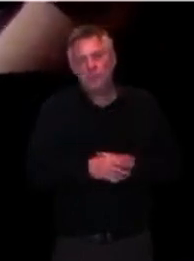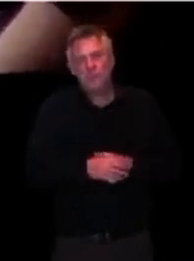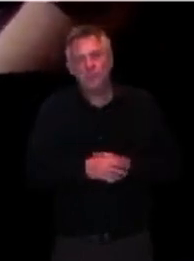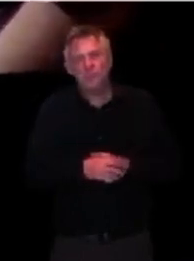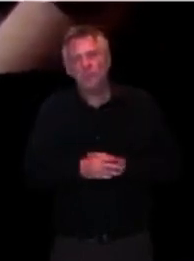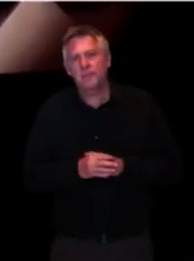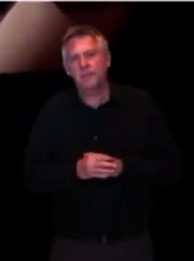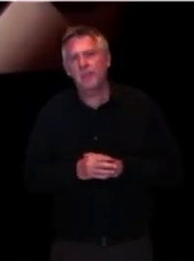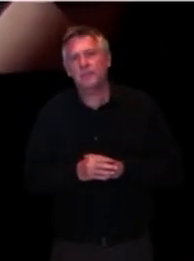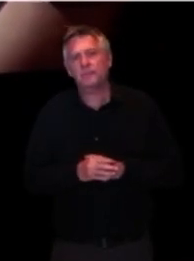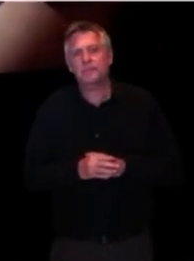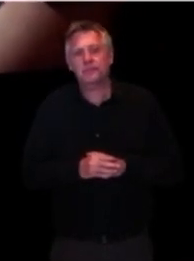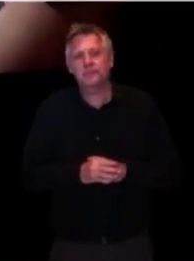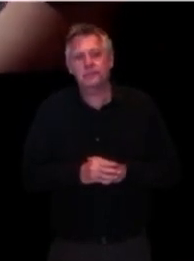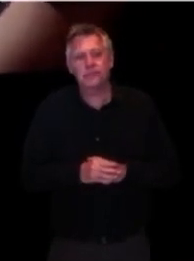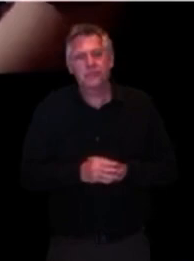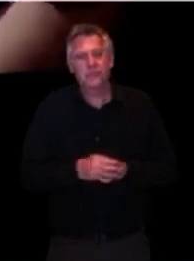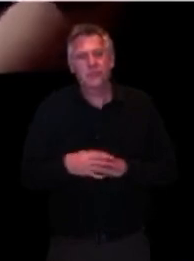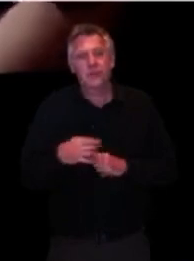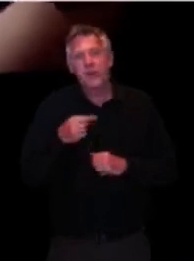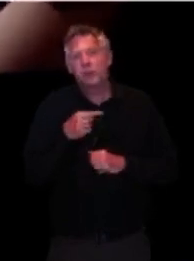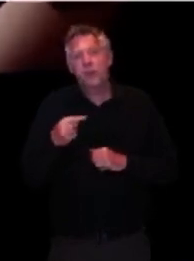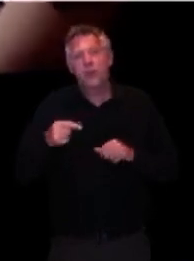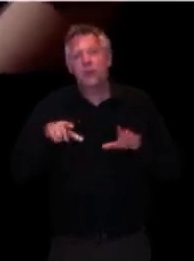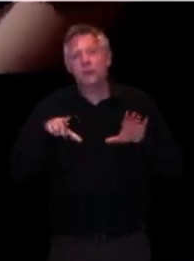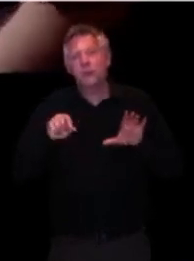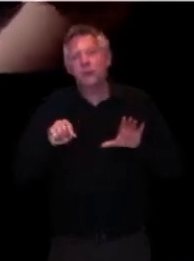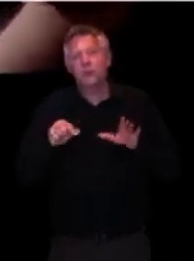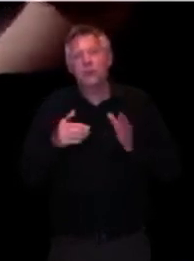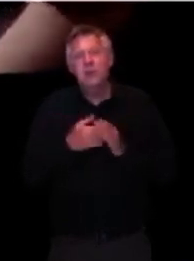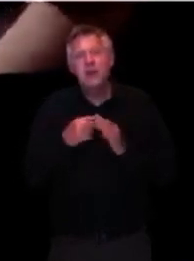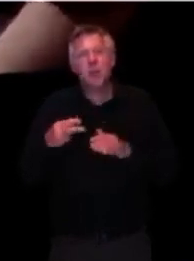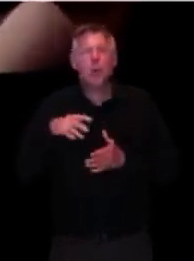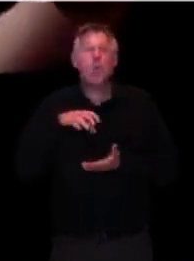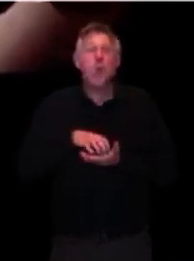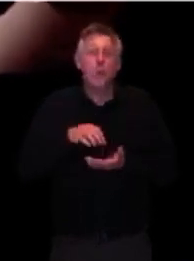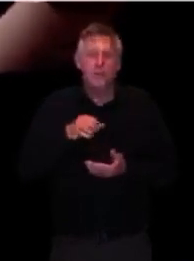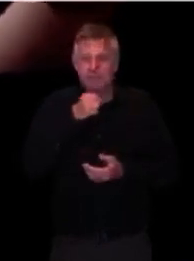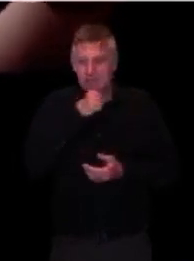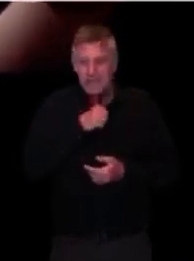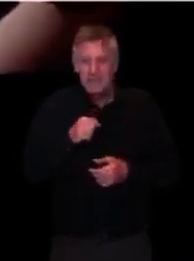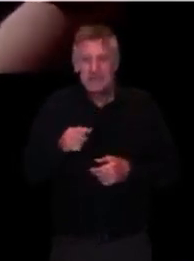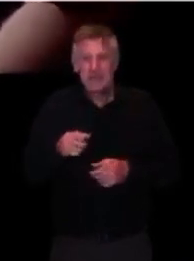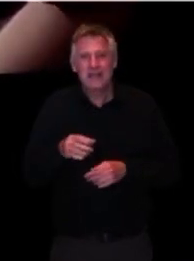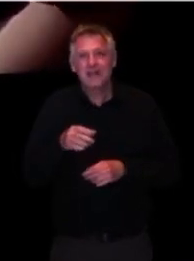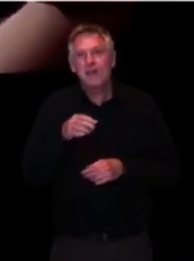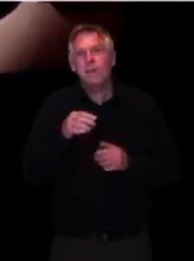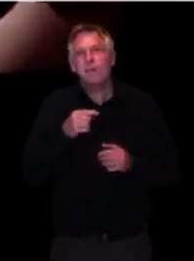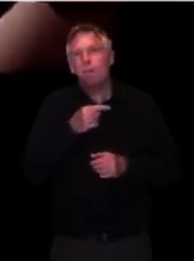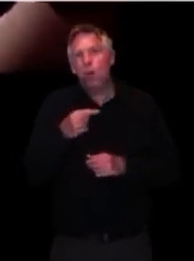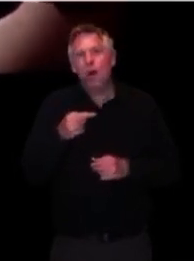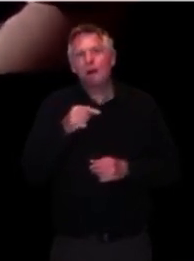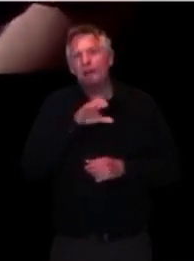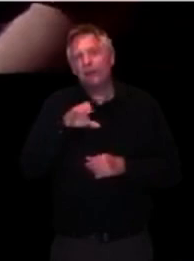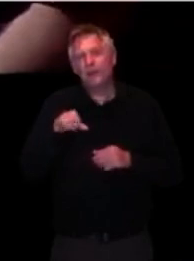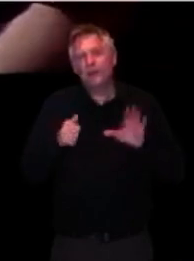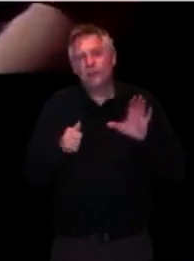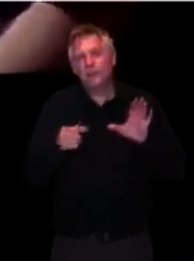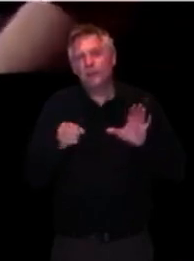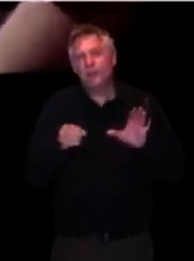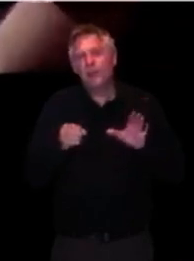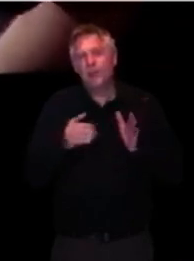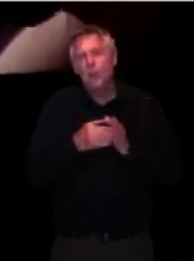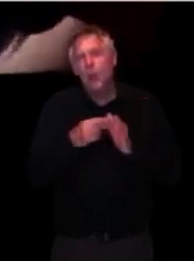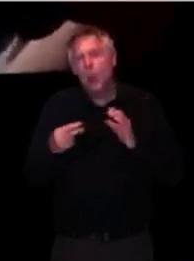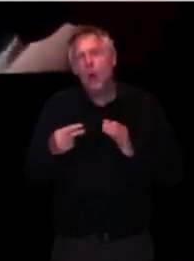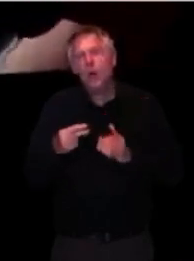moins 70 000 pour le pôle senior moins 160 000 pour les résidences seniors